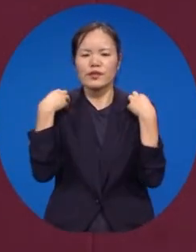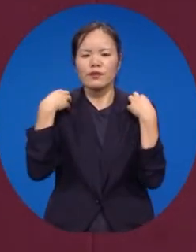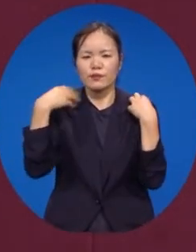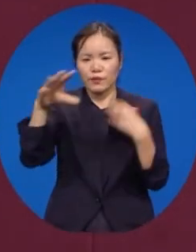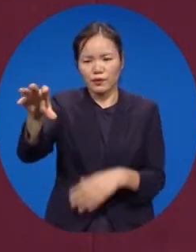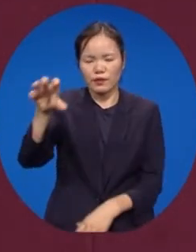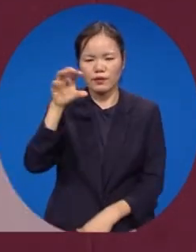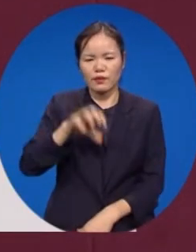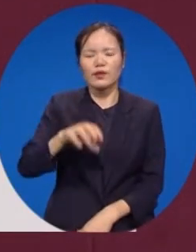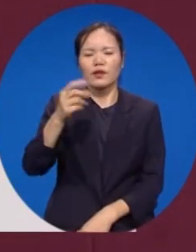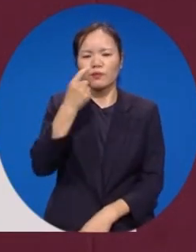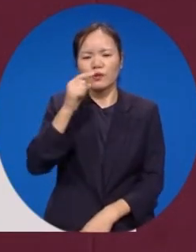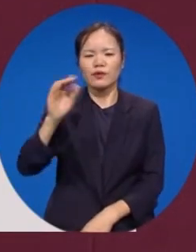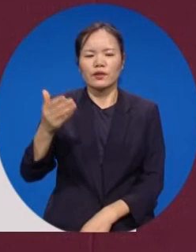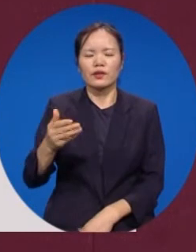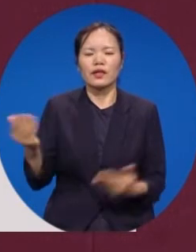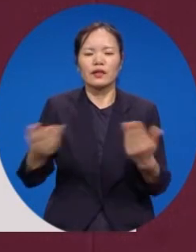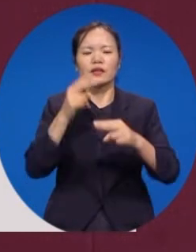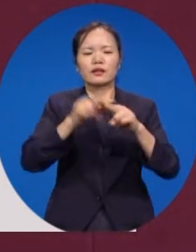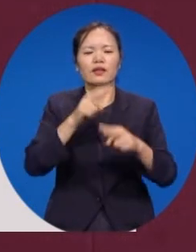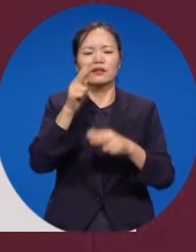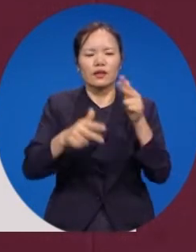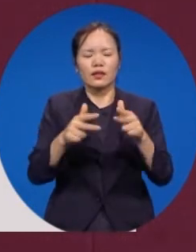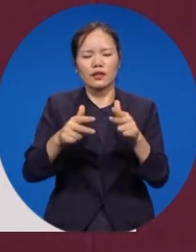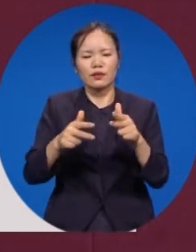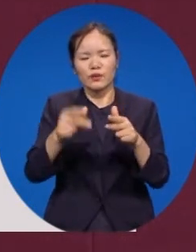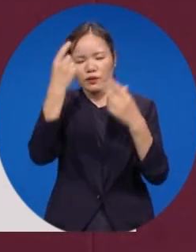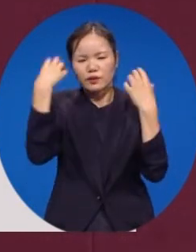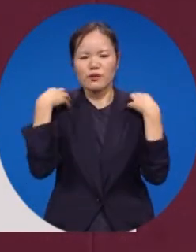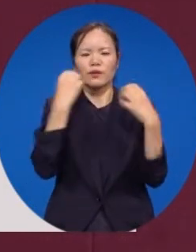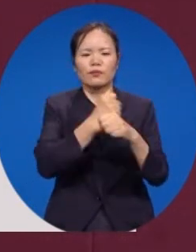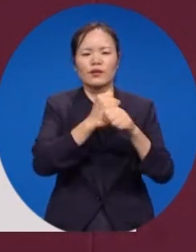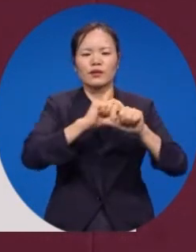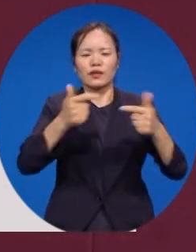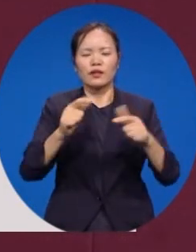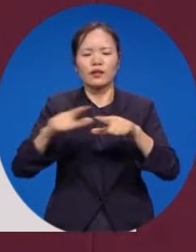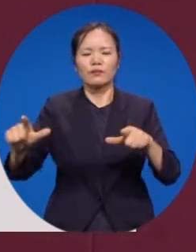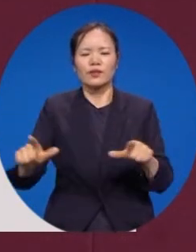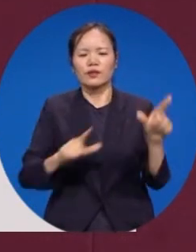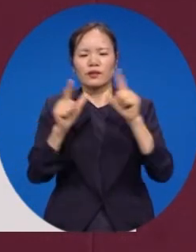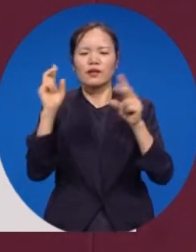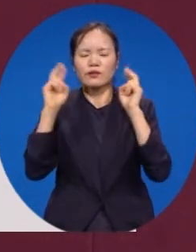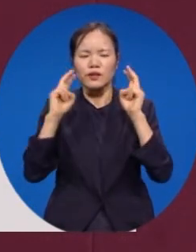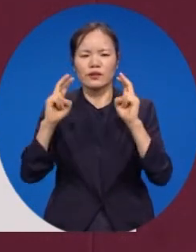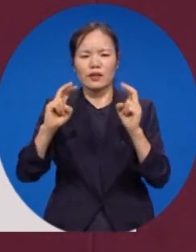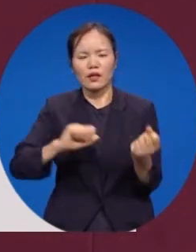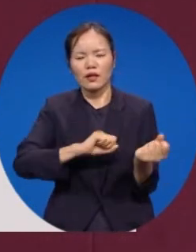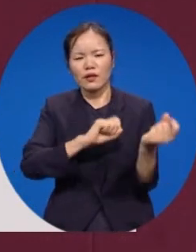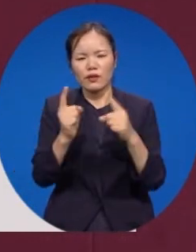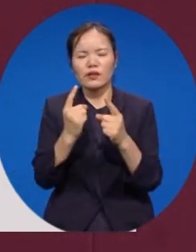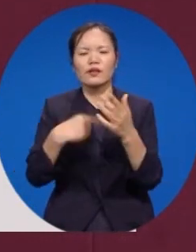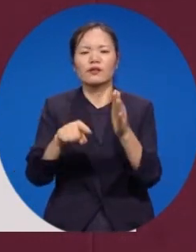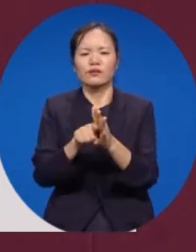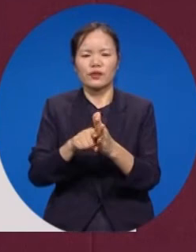일자리와 산업은 정부가 만드는 것이 아니라 민간과 기업의 활력을 높여서 이루어내는 것입니다.